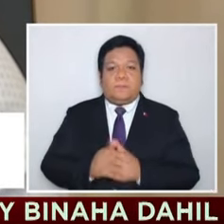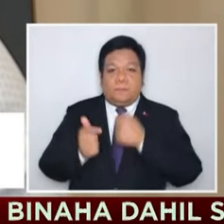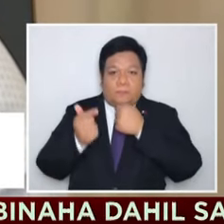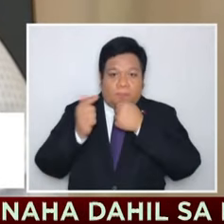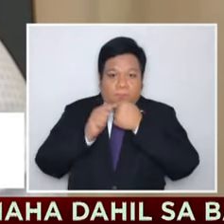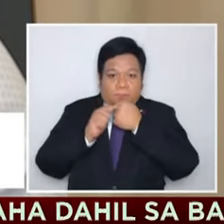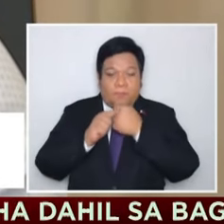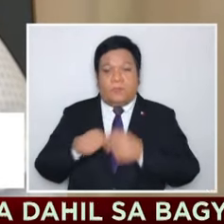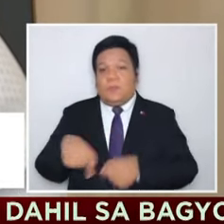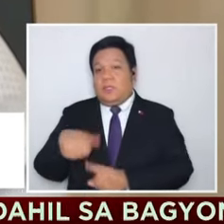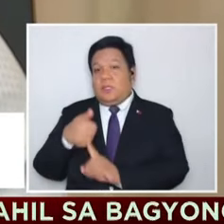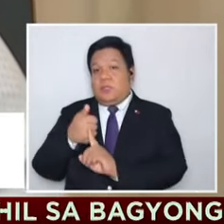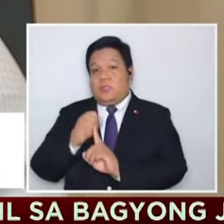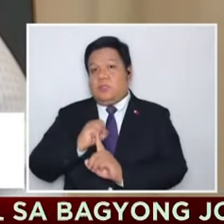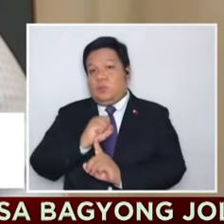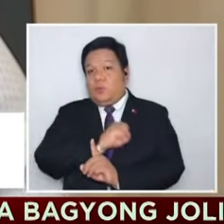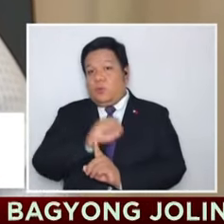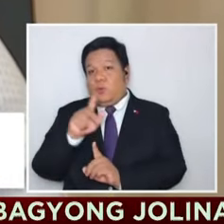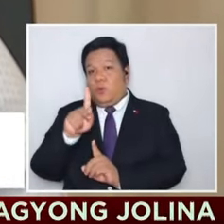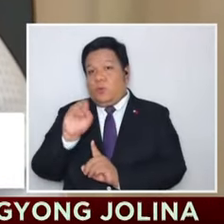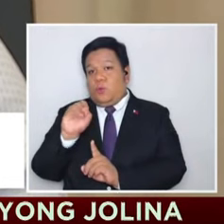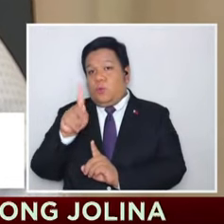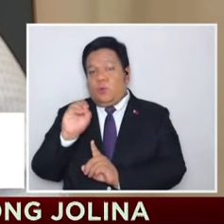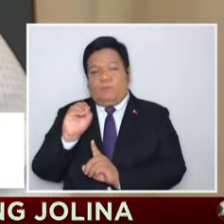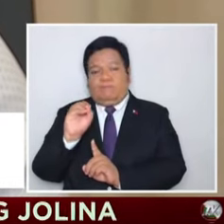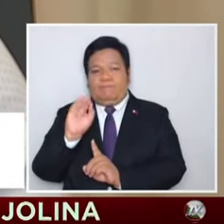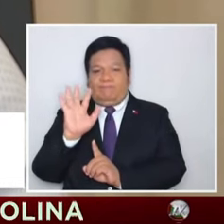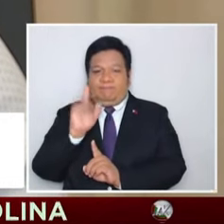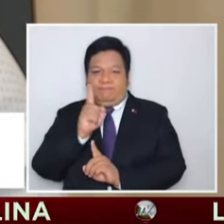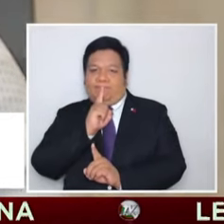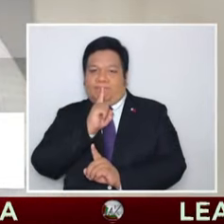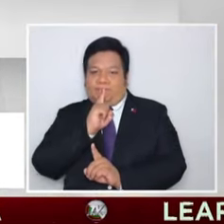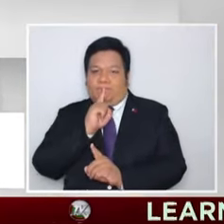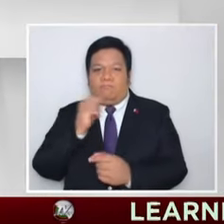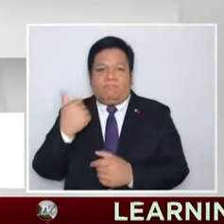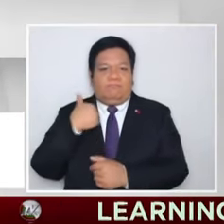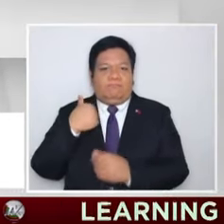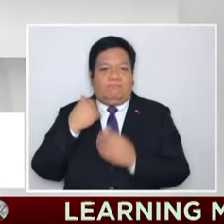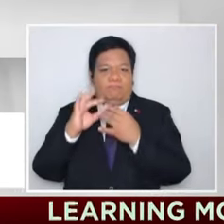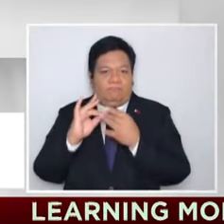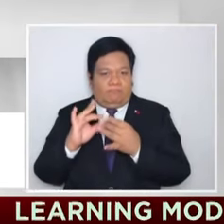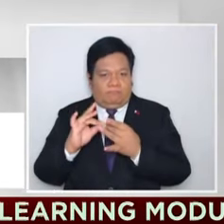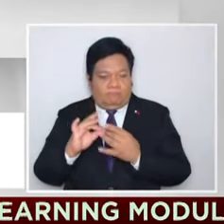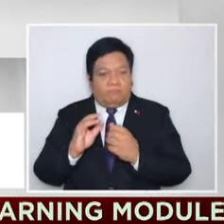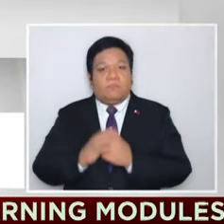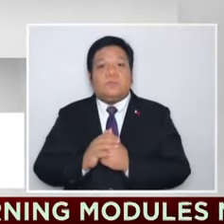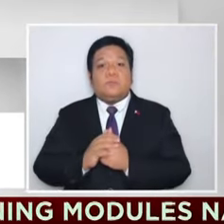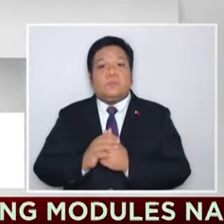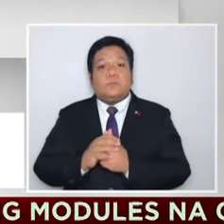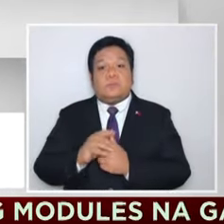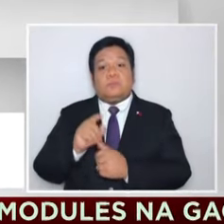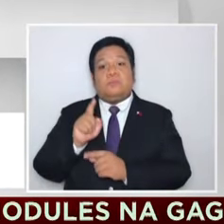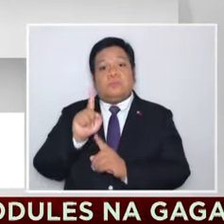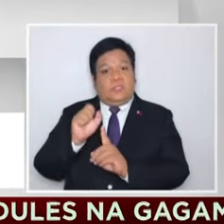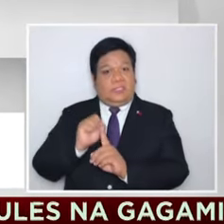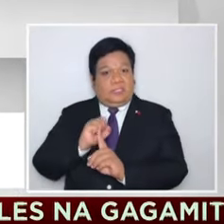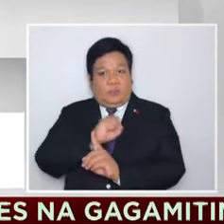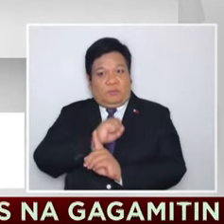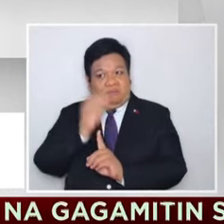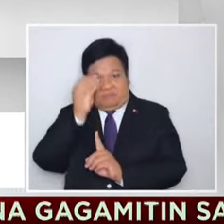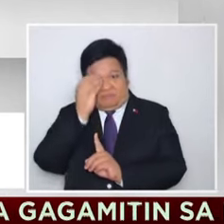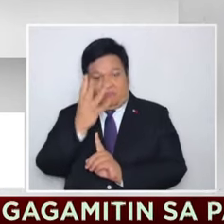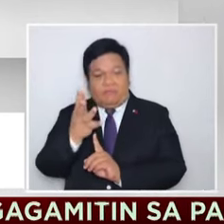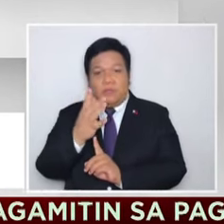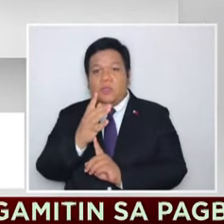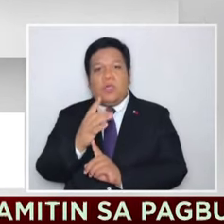si Senator Coco Pimentel sa petisyon na isinampa ng kalabang paksyon. Pero giniit ng mambabatas na iisa lamang ang